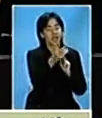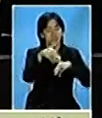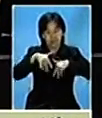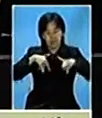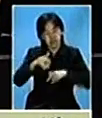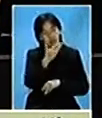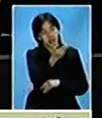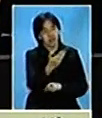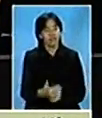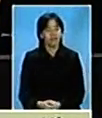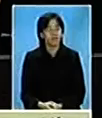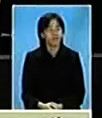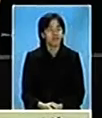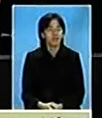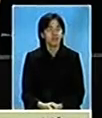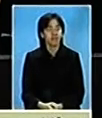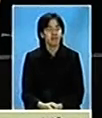ญ